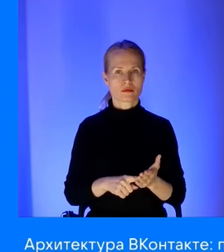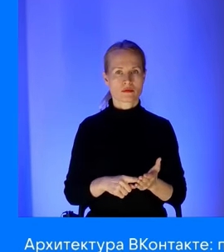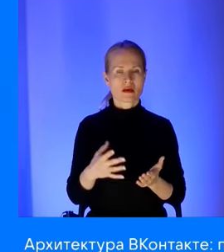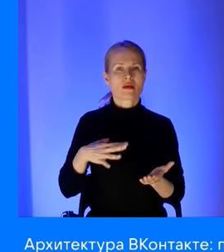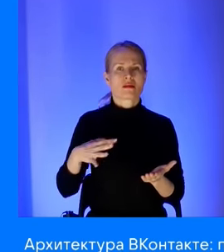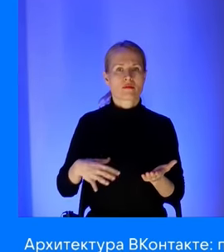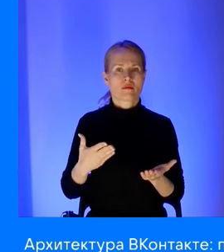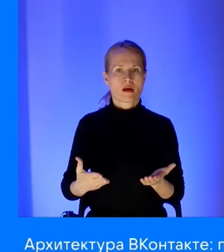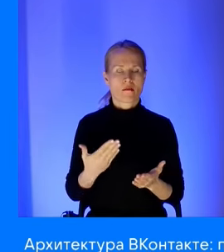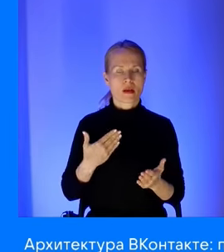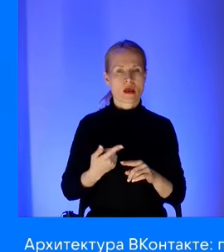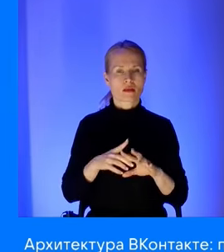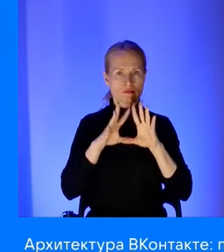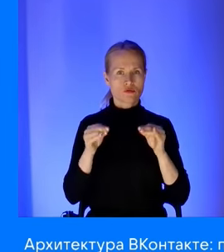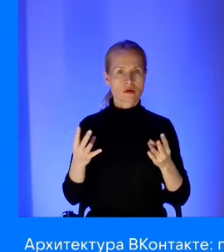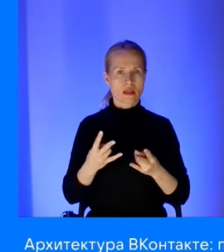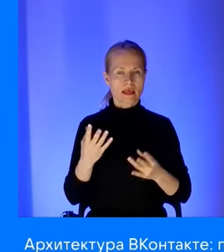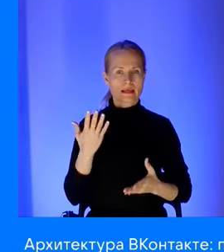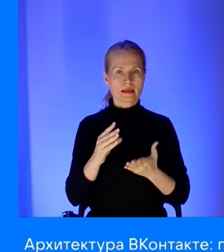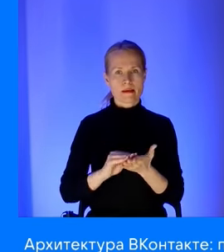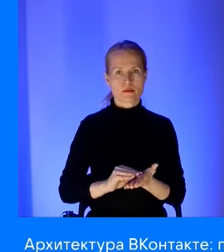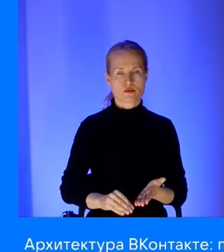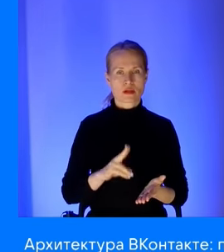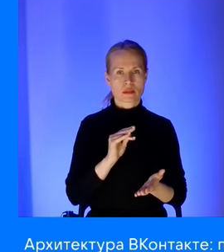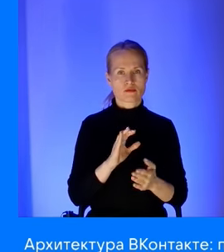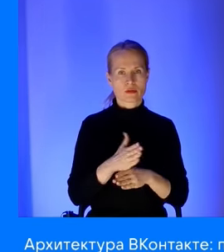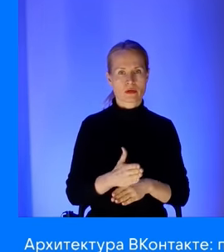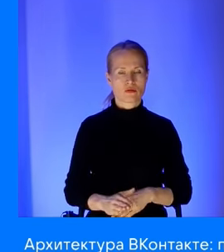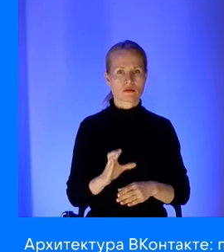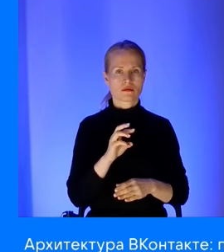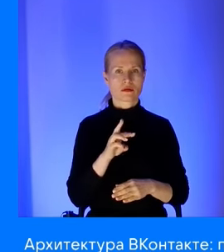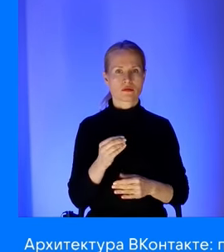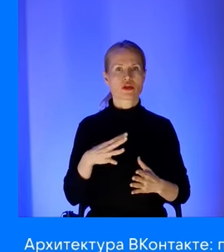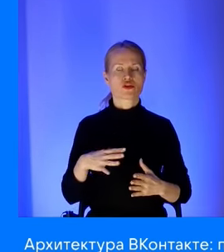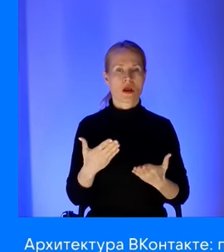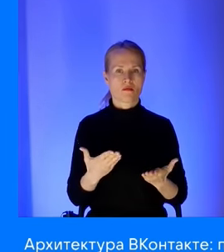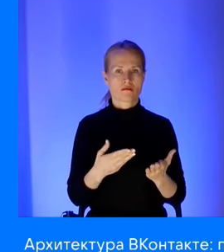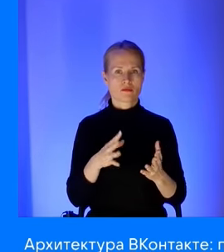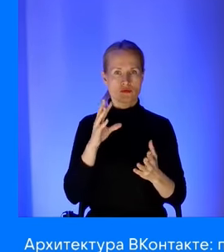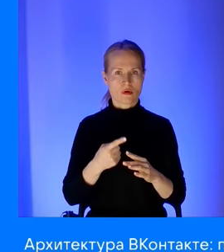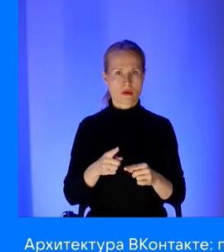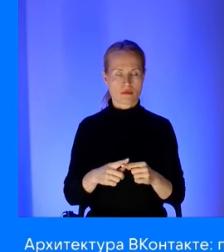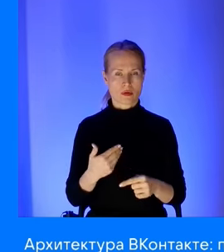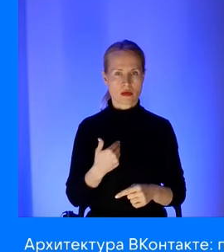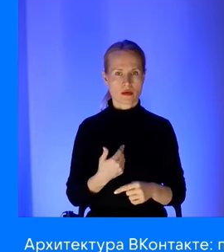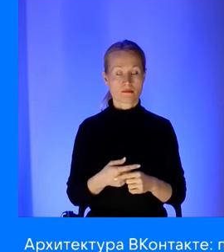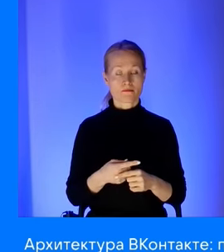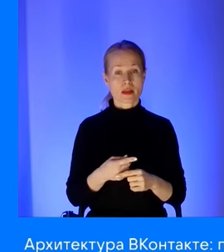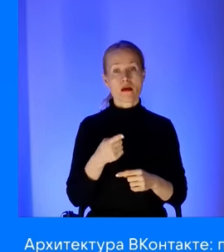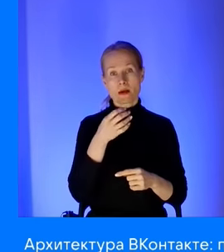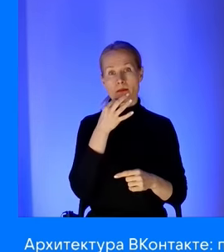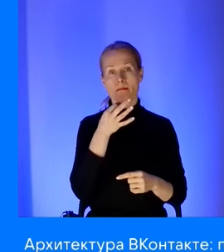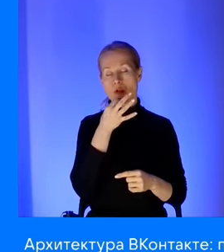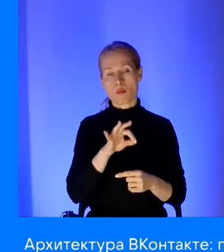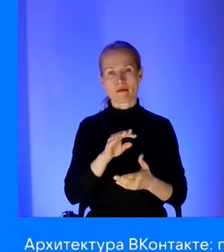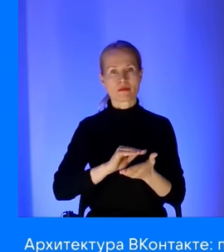мне это всё надо Если я не пишу консенсус распределённой системе Вот это всё Ну на самом деле пишите любая многопоточная любая